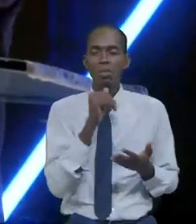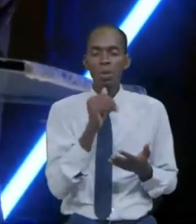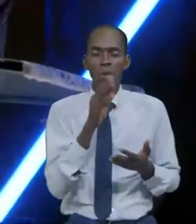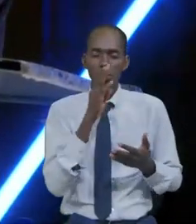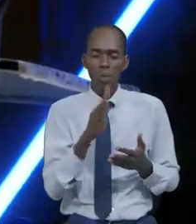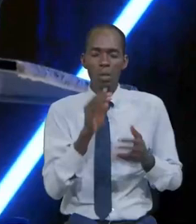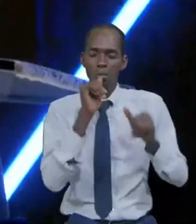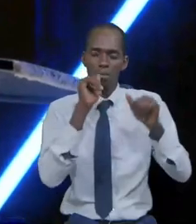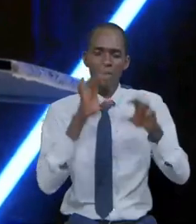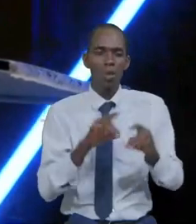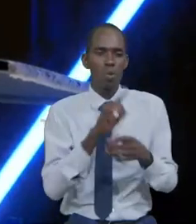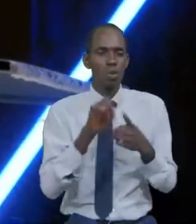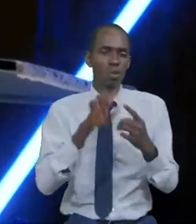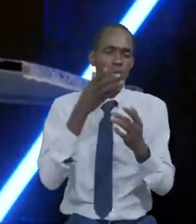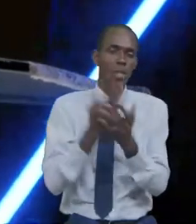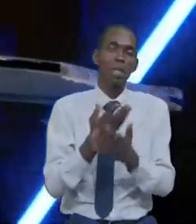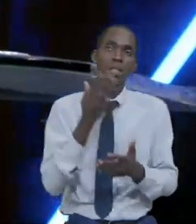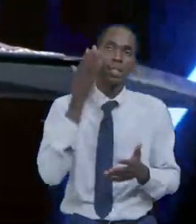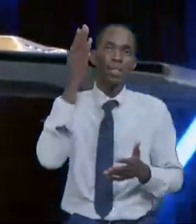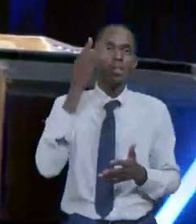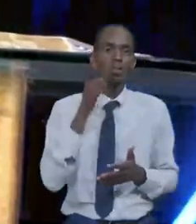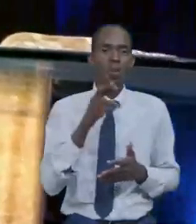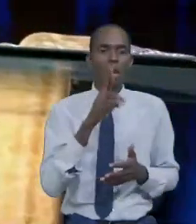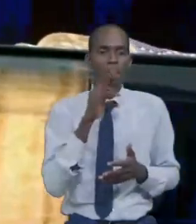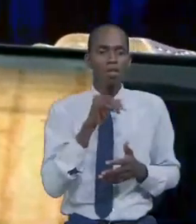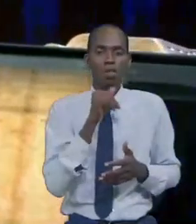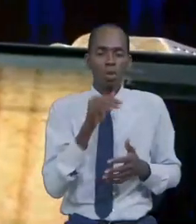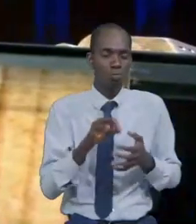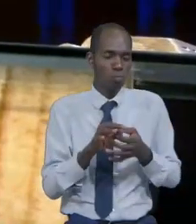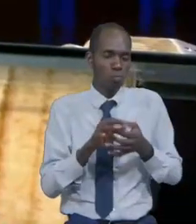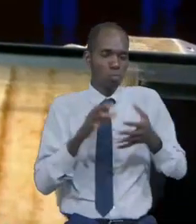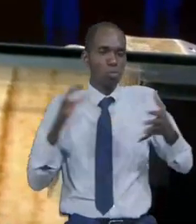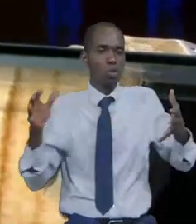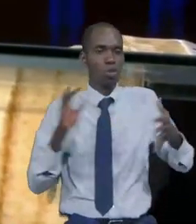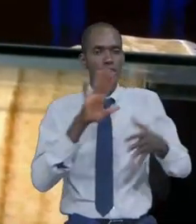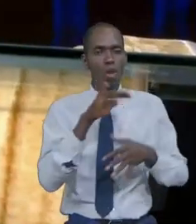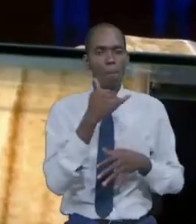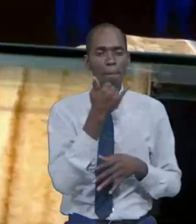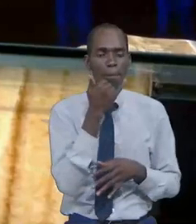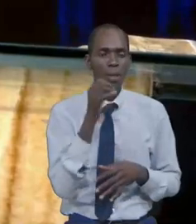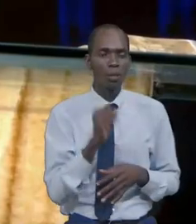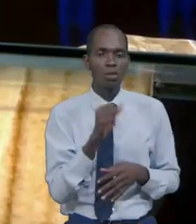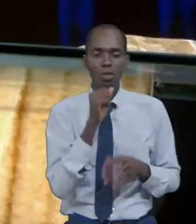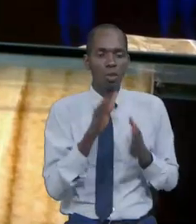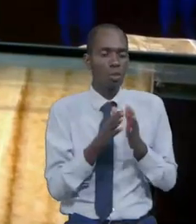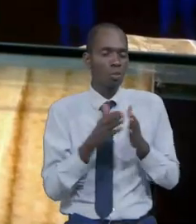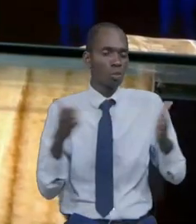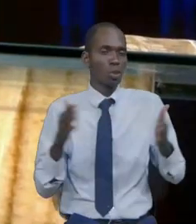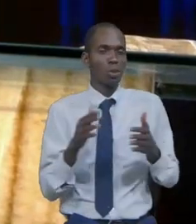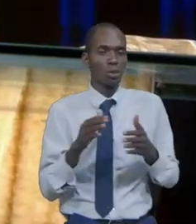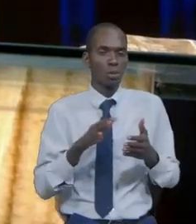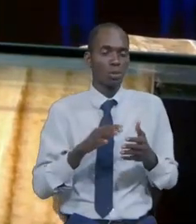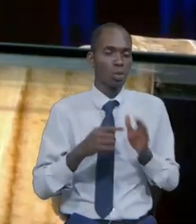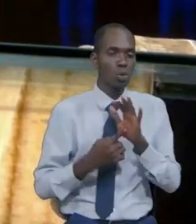à l'autre bord au ciel. Alors, tu n'exposes pas tes erreurs, tu n'exposes pas ta vie, tu n'exposes pas